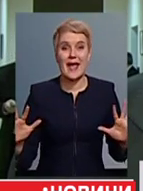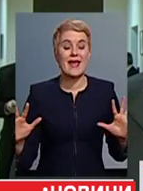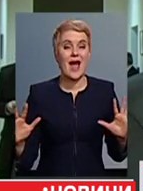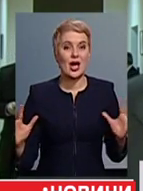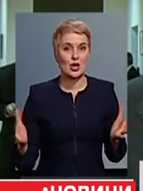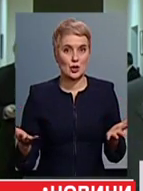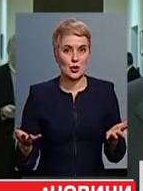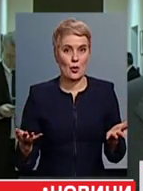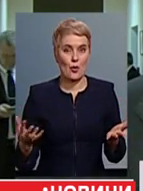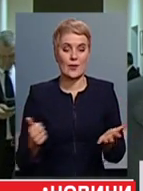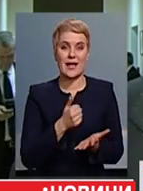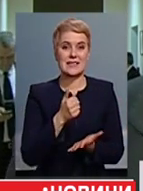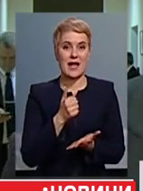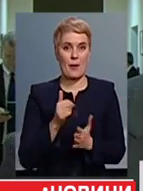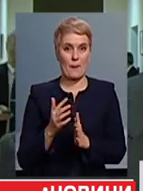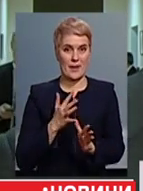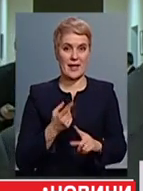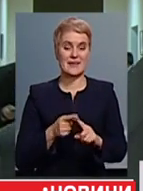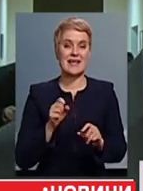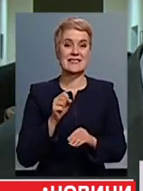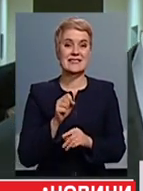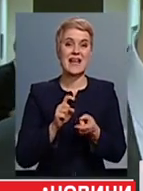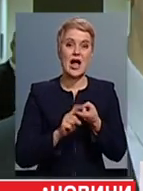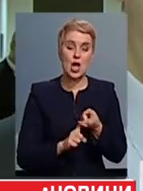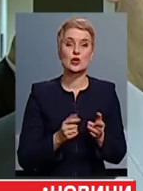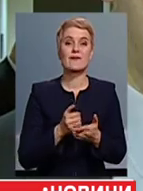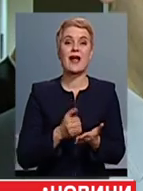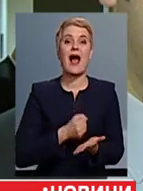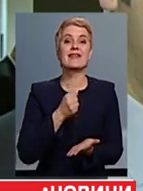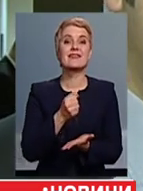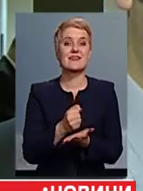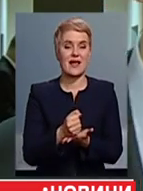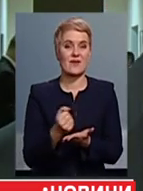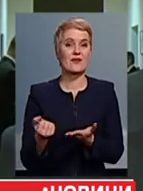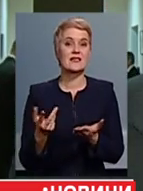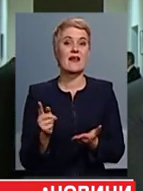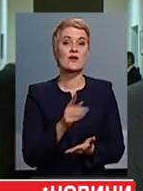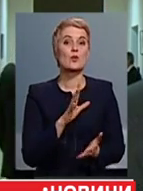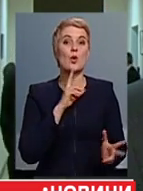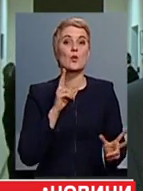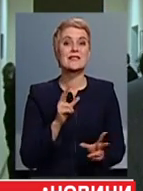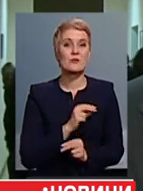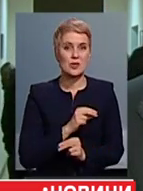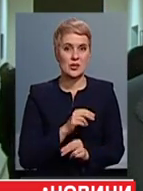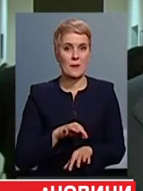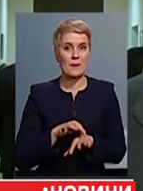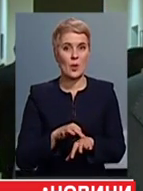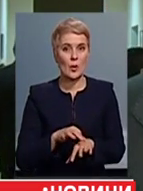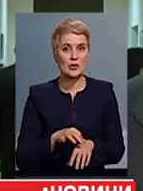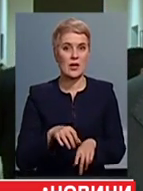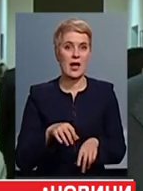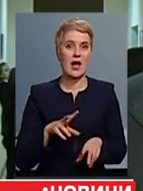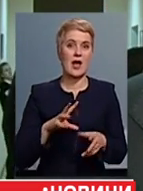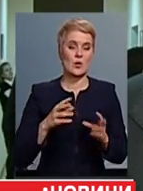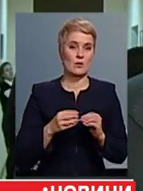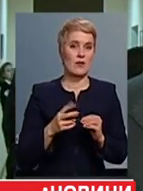якщо насамперед це залежить від кандидатів, наскільки вони будуть успішні при проходженні кожного з етапів. Бо якщо ніхто їх не подолає, то у